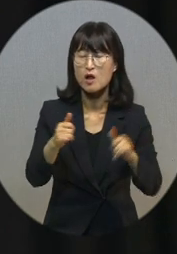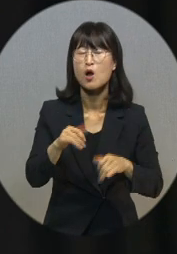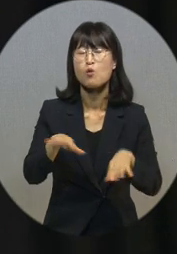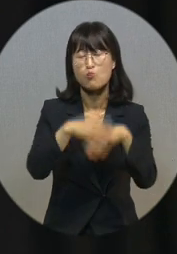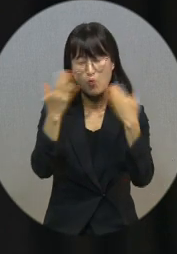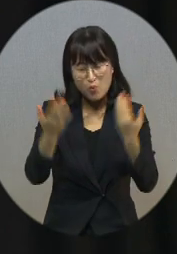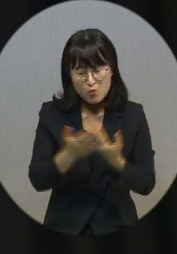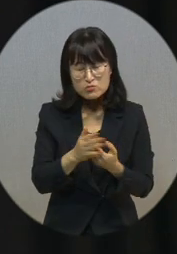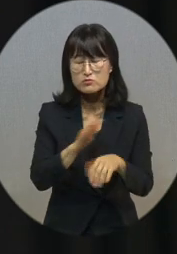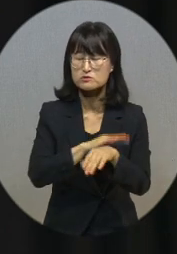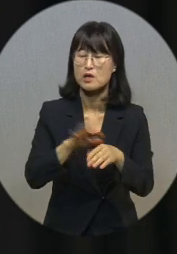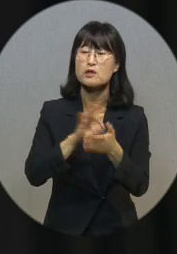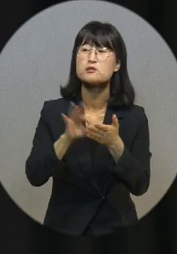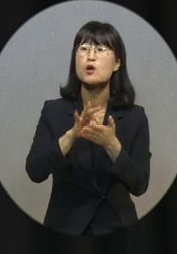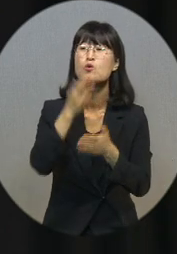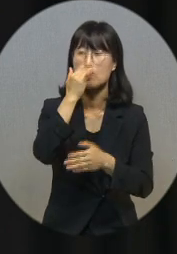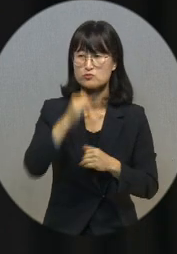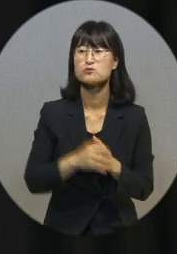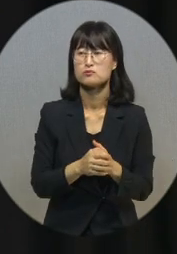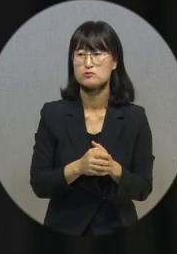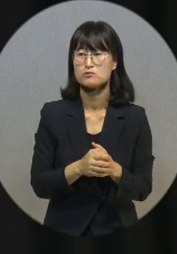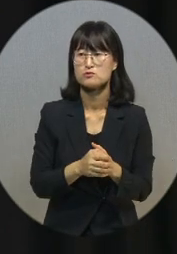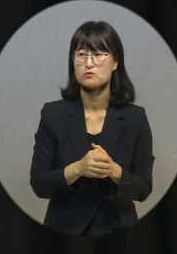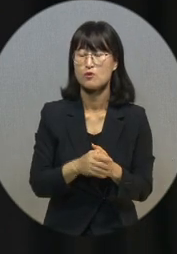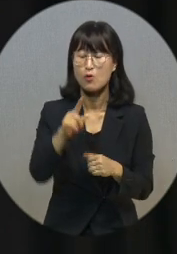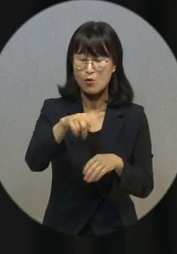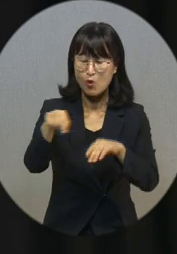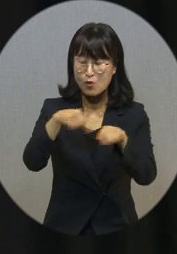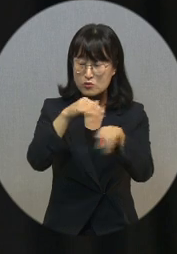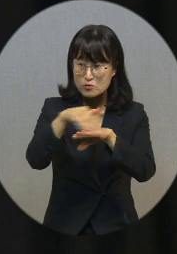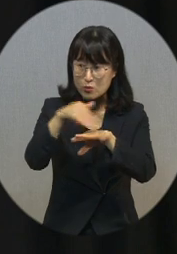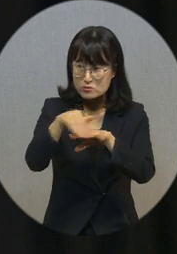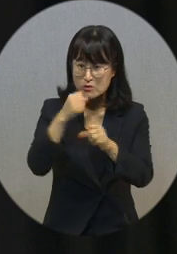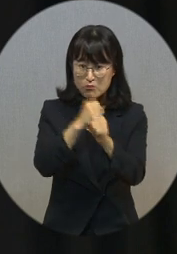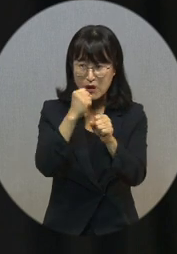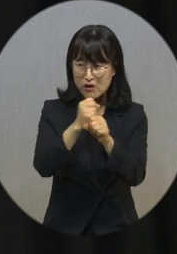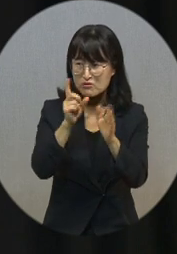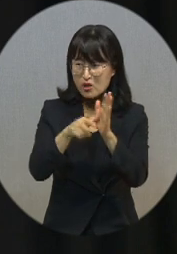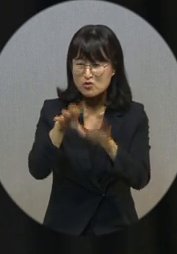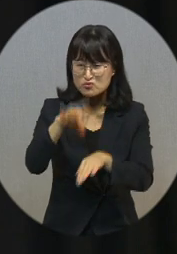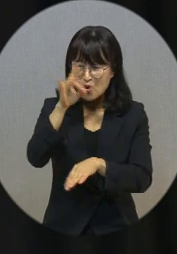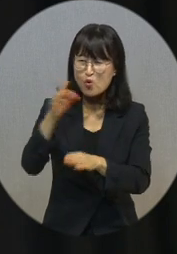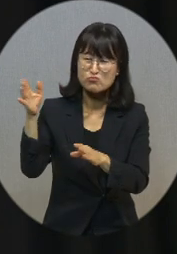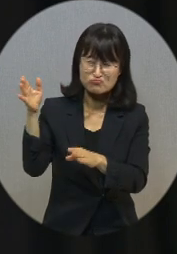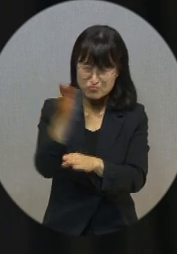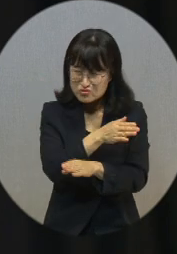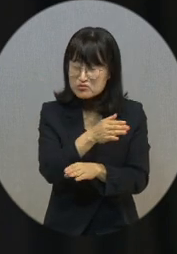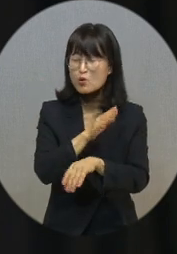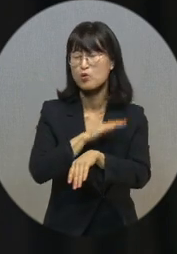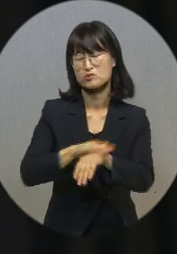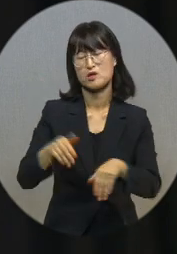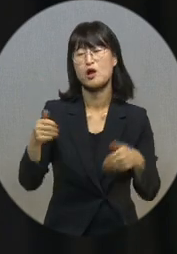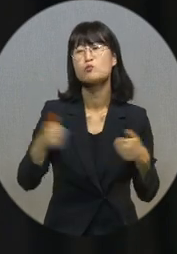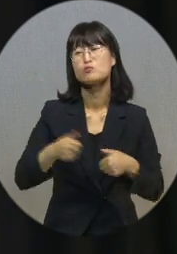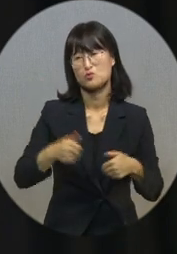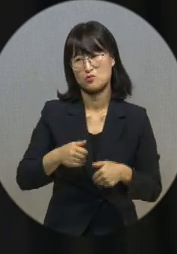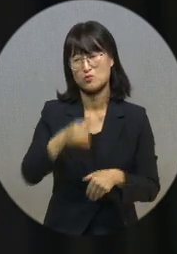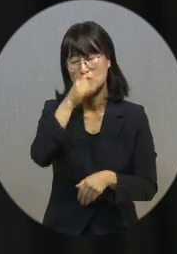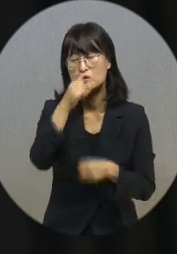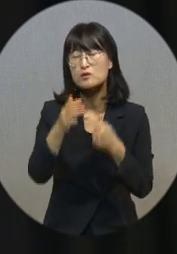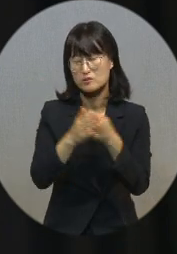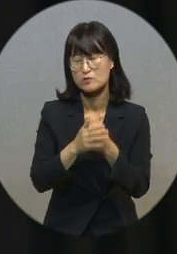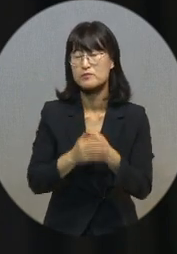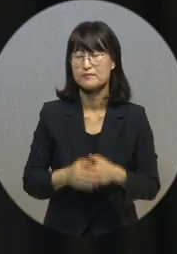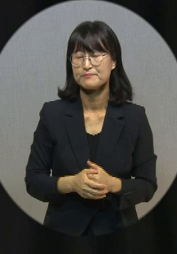설치 예산과 철거 예산이 다른 정책에 효율적으로 쓰여졌을 수 있다. 이렇게 말씀드릴 수 있어서 이런 부분들이 이제